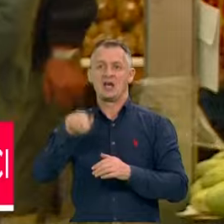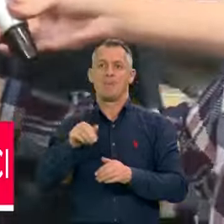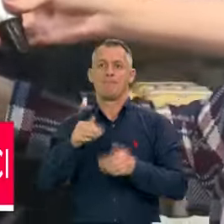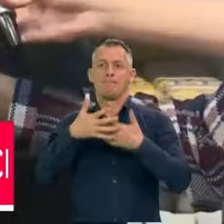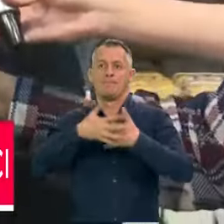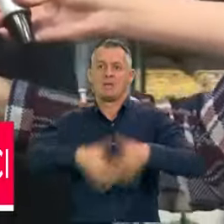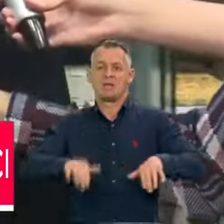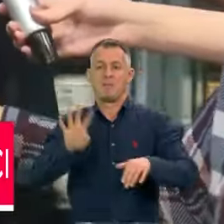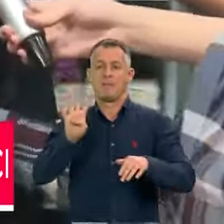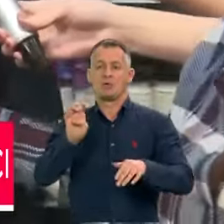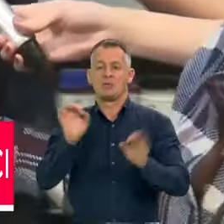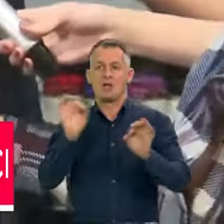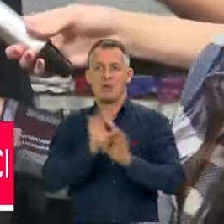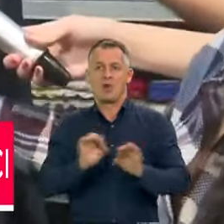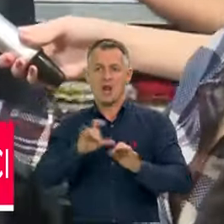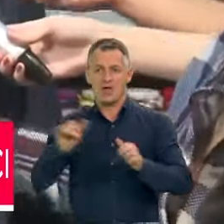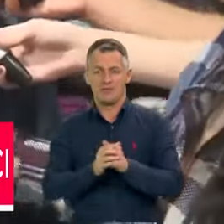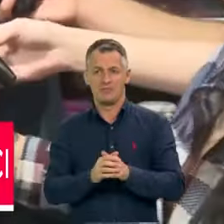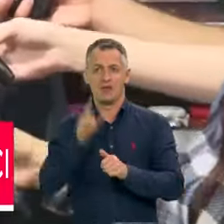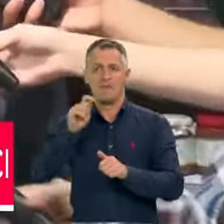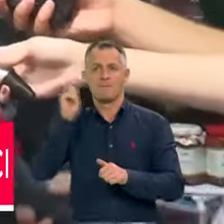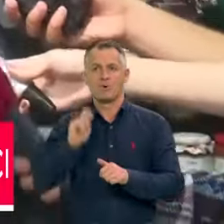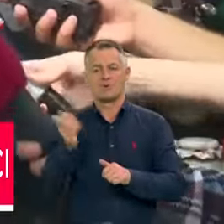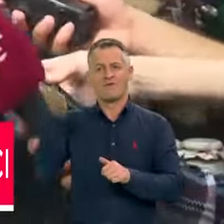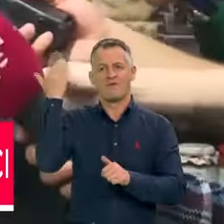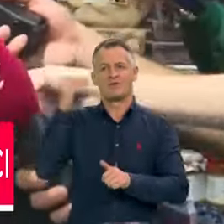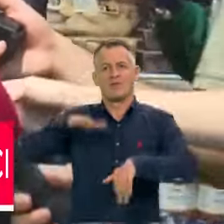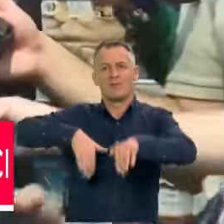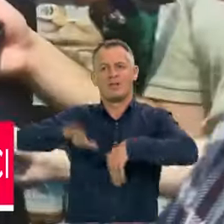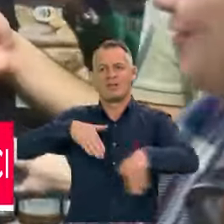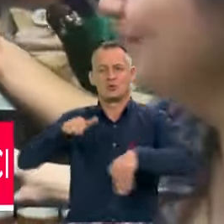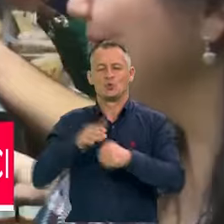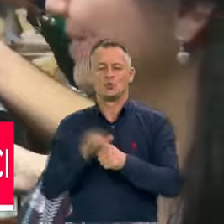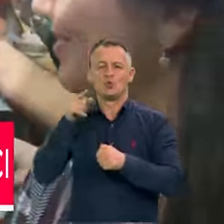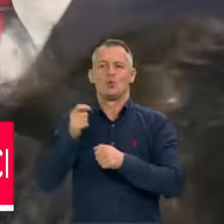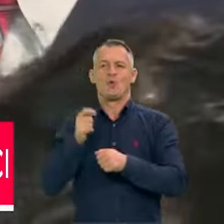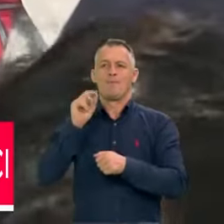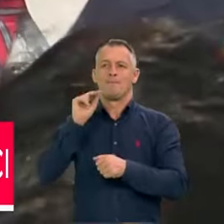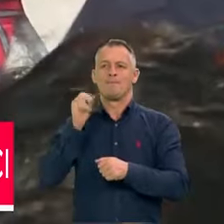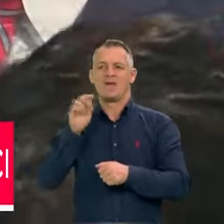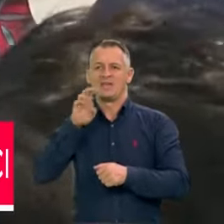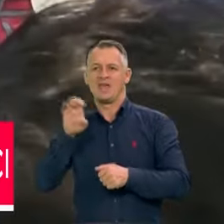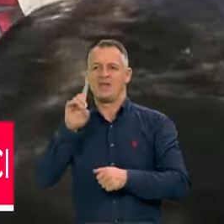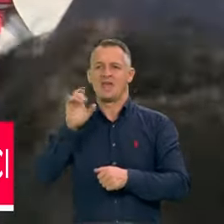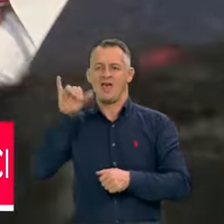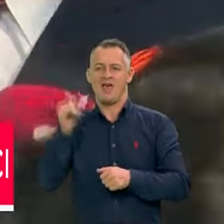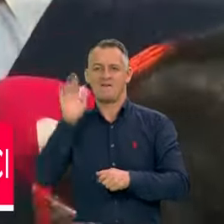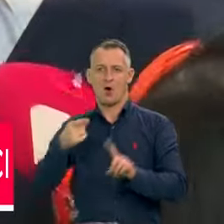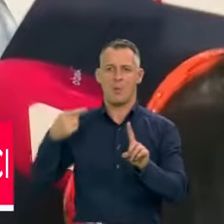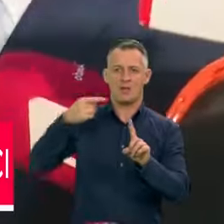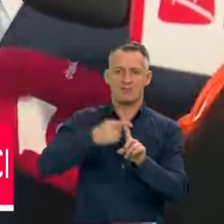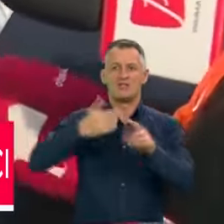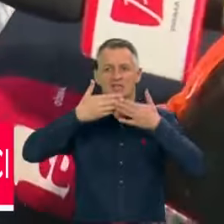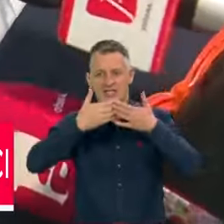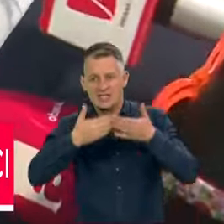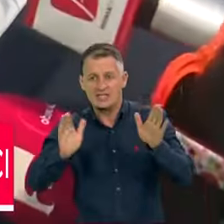RON proiectul casa de Comerț Unirea îi aparține fostului Ministru al agriculturii Petre Daia și avea ca obiectiv deschiderea unui lanț de